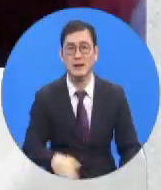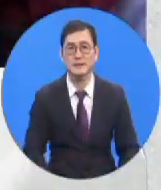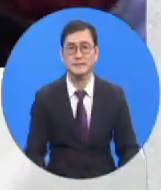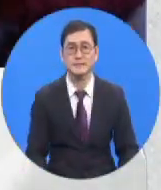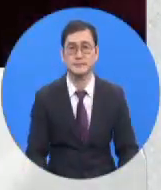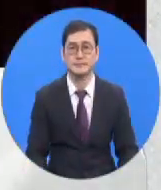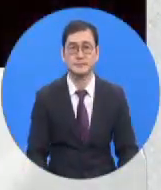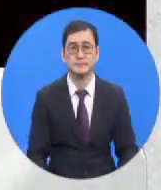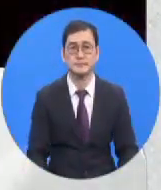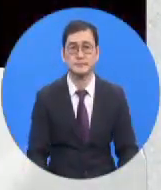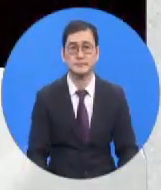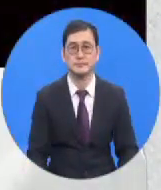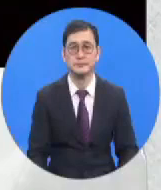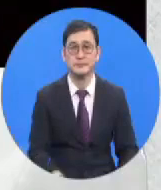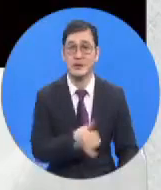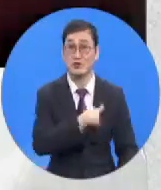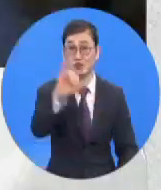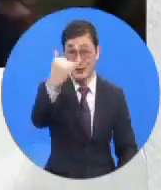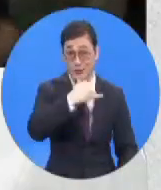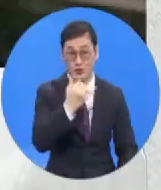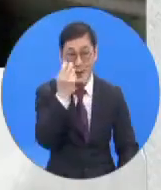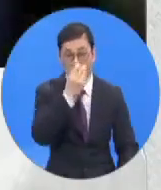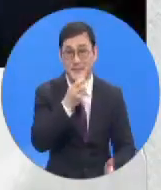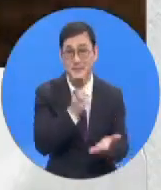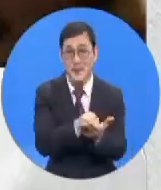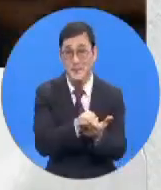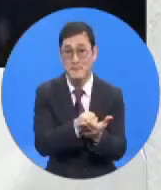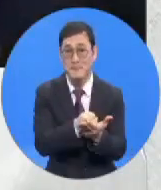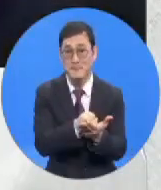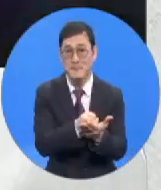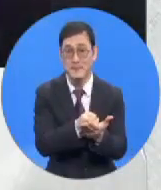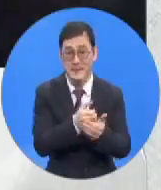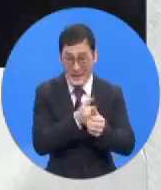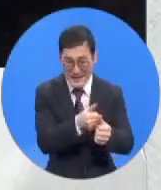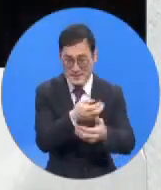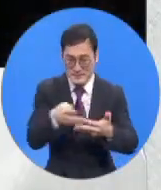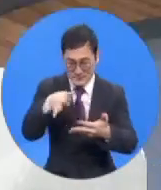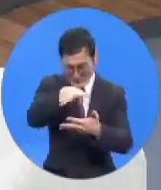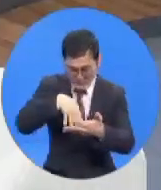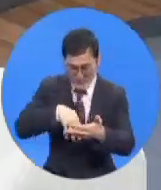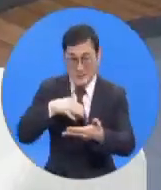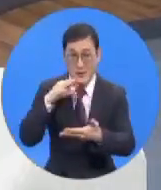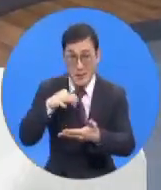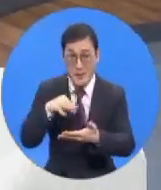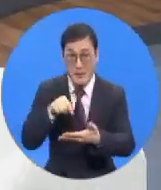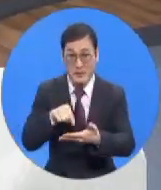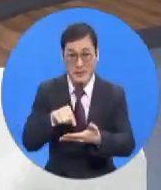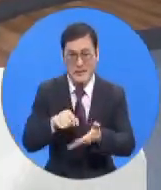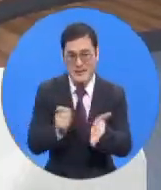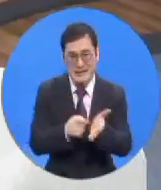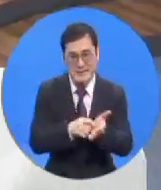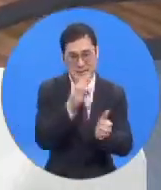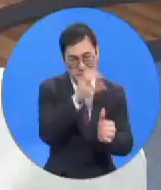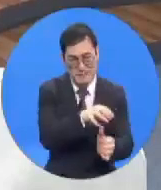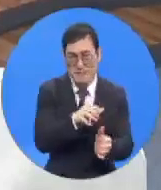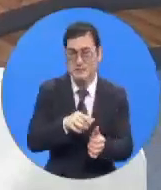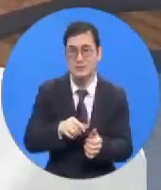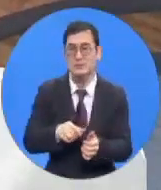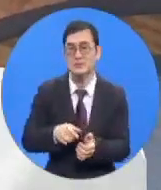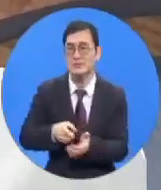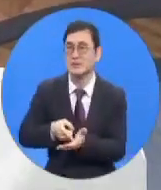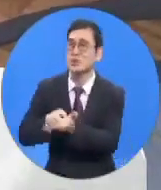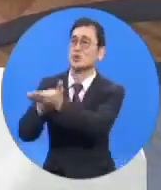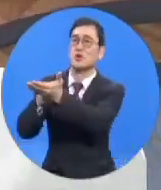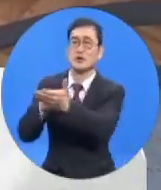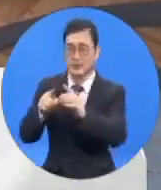나와 있는 서식을 아예 뽑아왔어요. 어떻게 되어 있냐면 예. 긴급출국금지 요청서가 있단 말이에요. 그럼 여기에 어떻게 되어